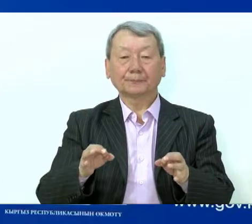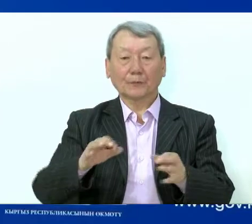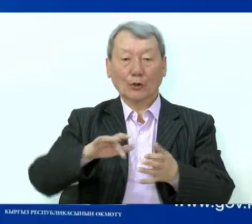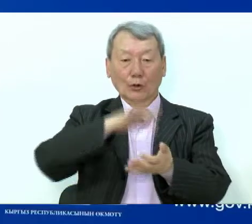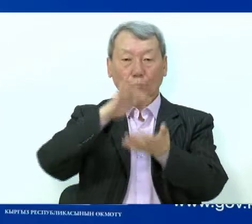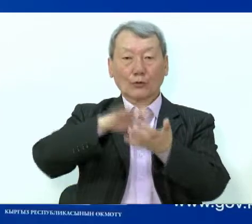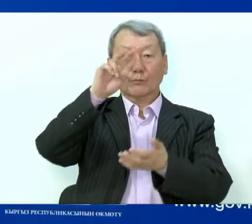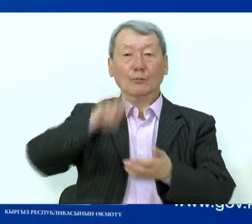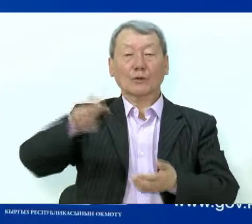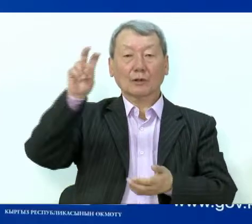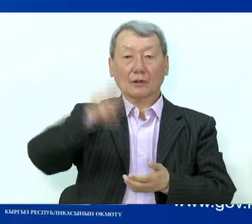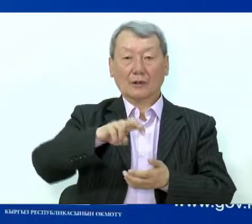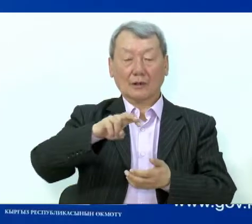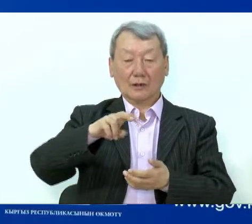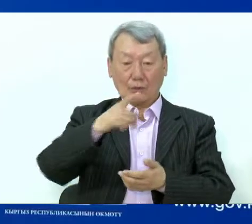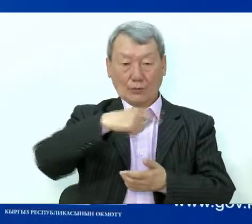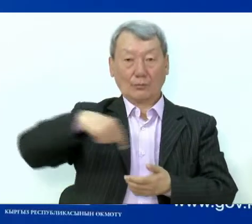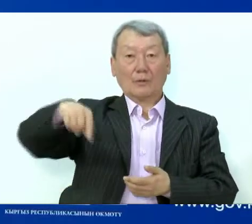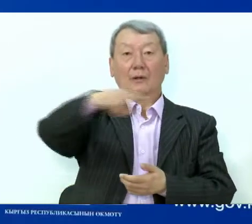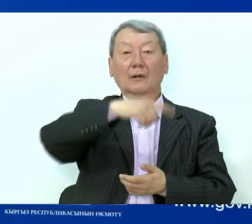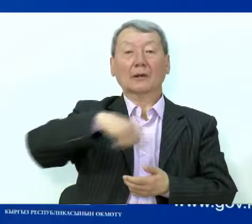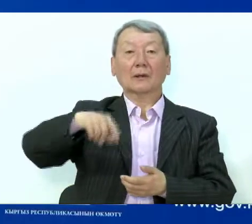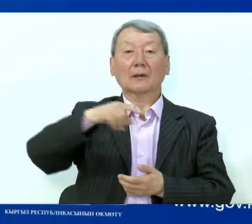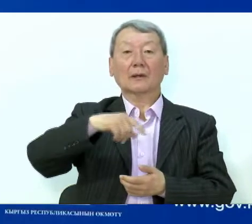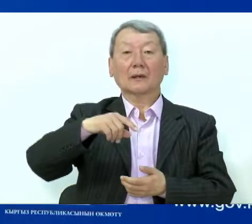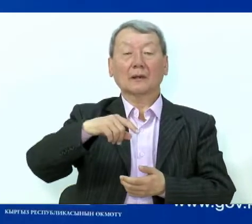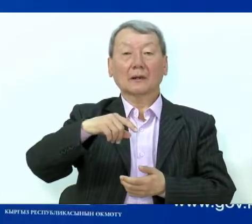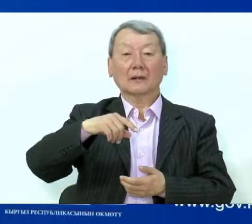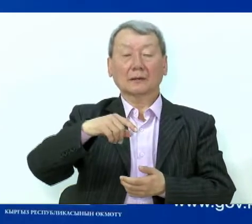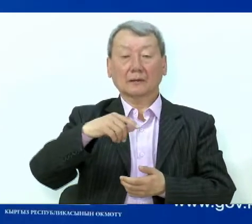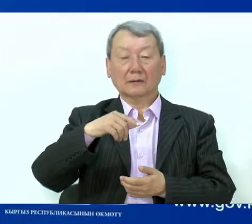Бишкек шаарынын аймагында